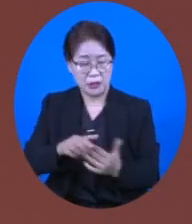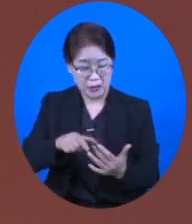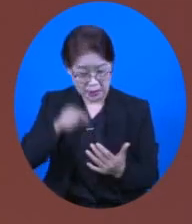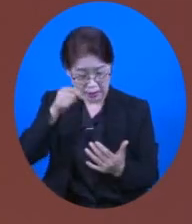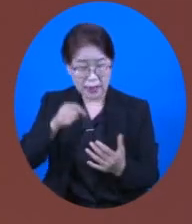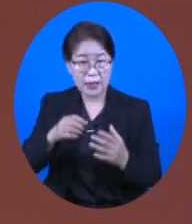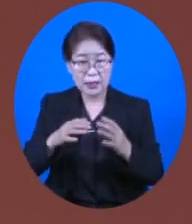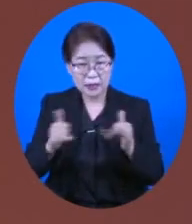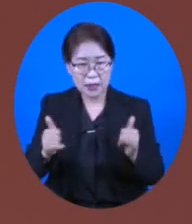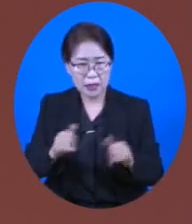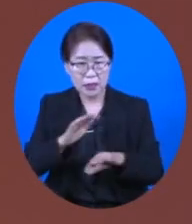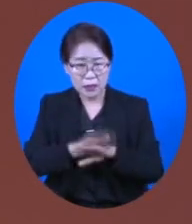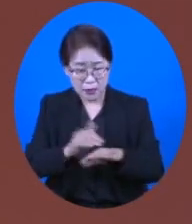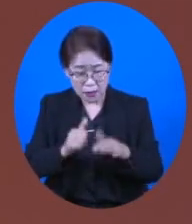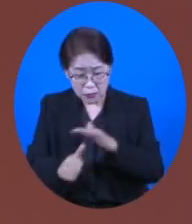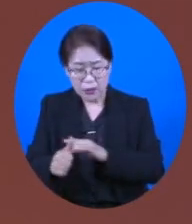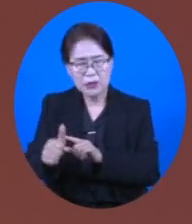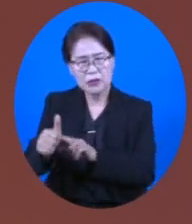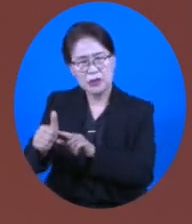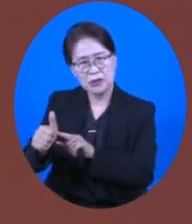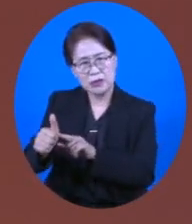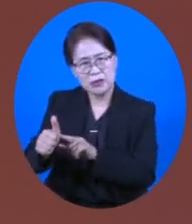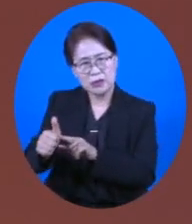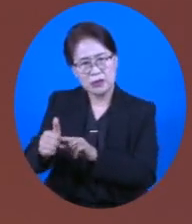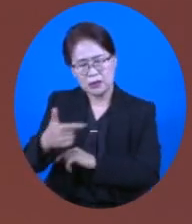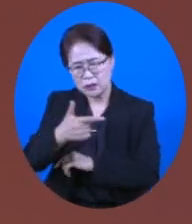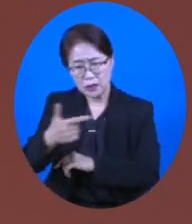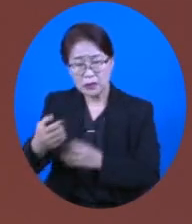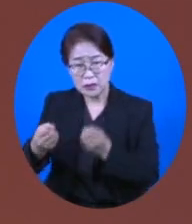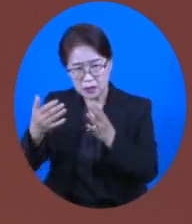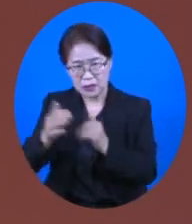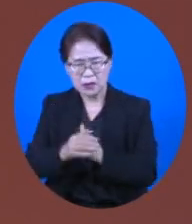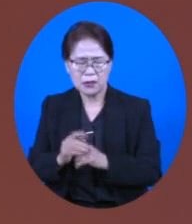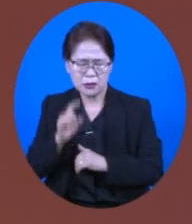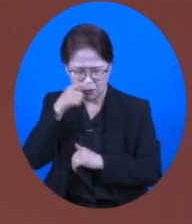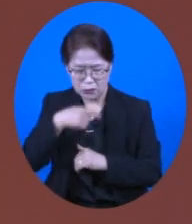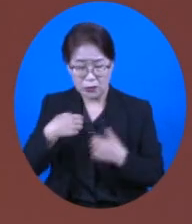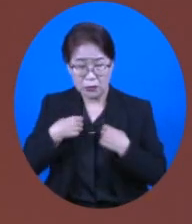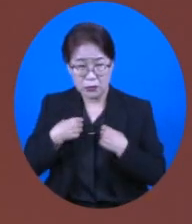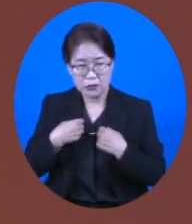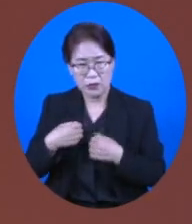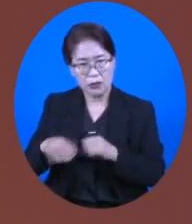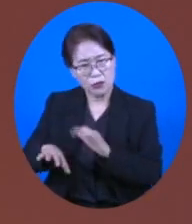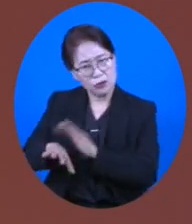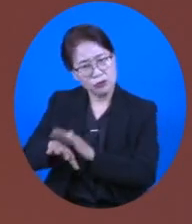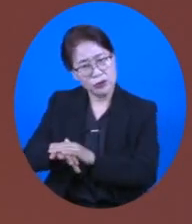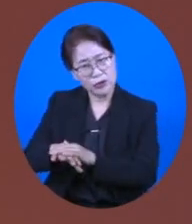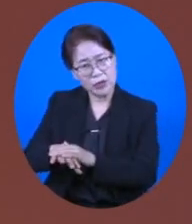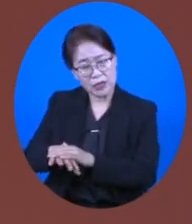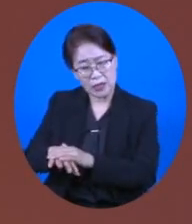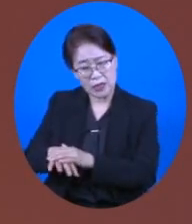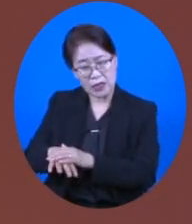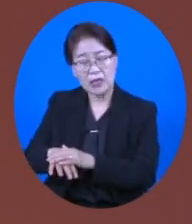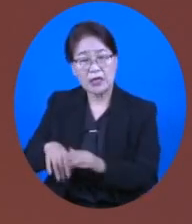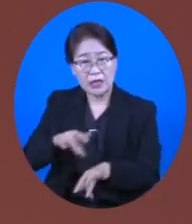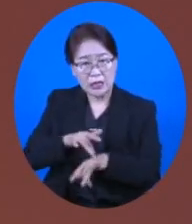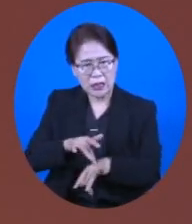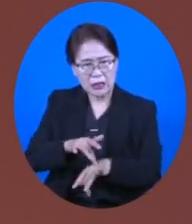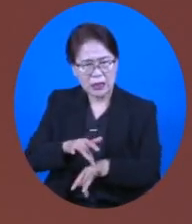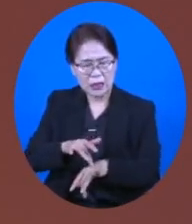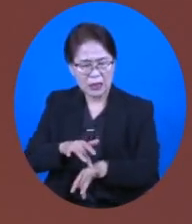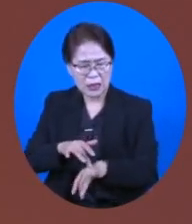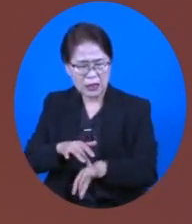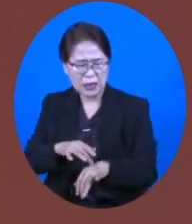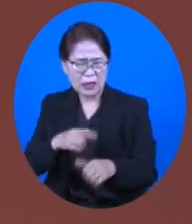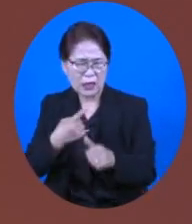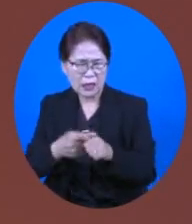선민을 대표하는 자가 그것도 대제사장이 더러운 옷을 입고 자신의 우편에 서 있는 사탄에 의해서 참소를 당할